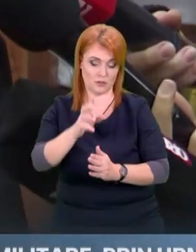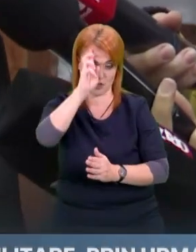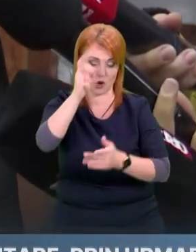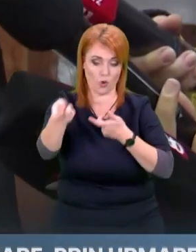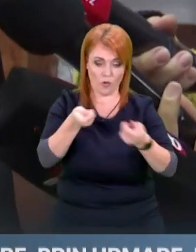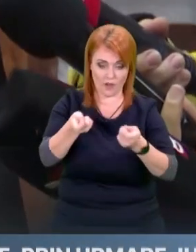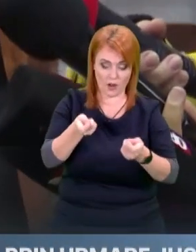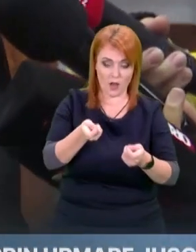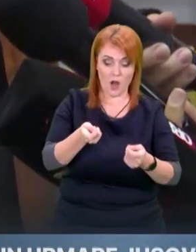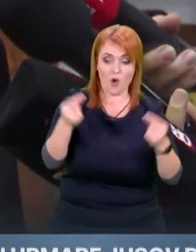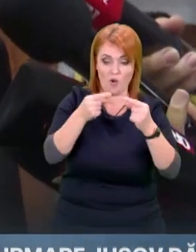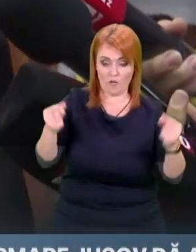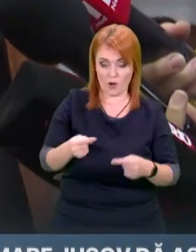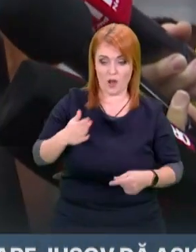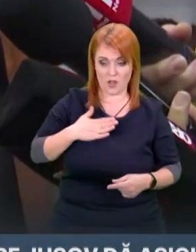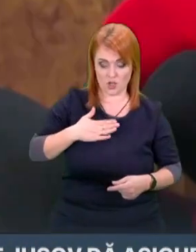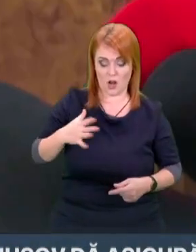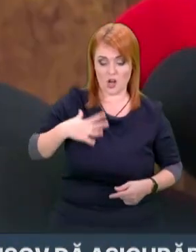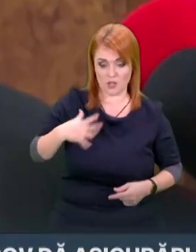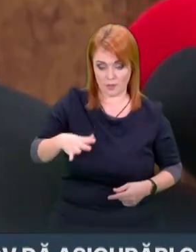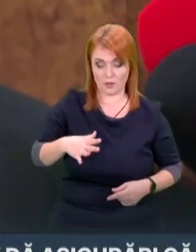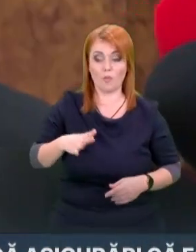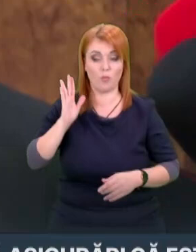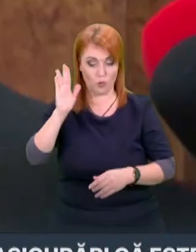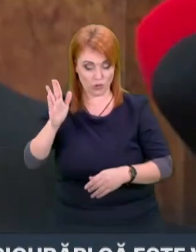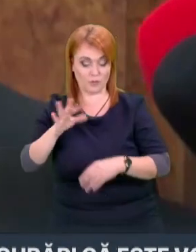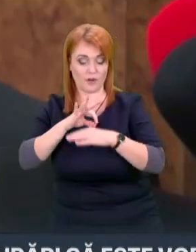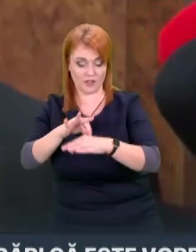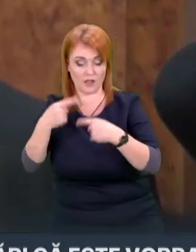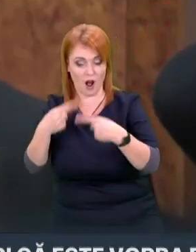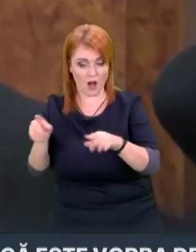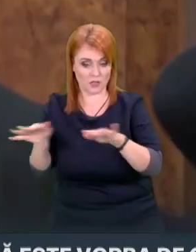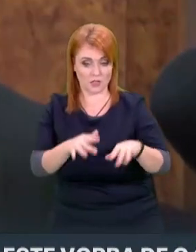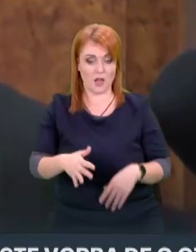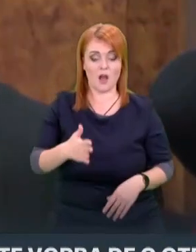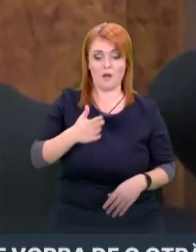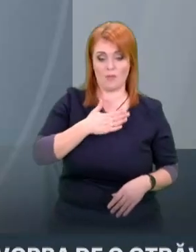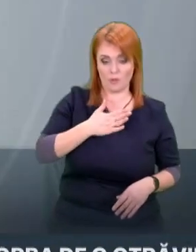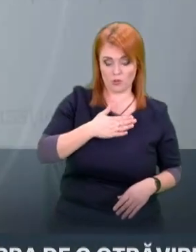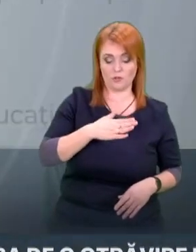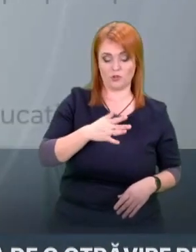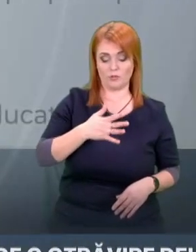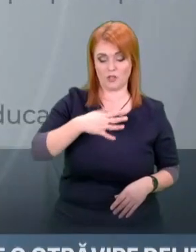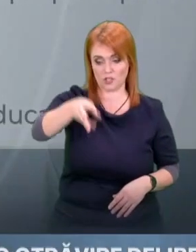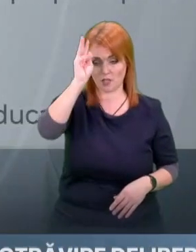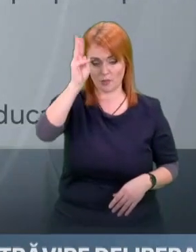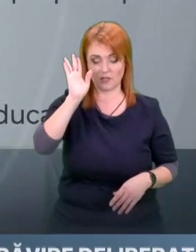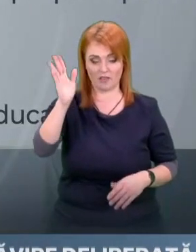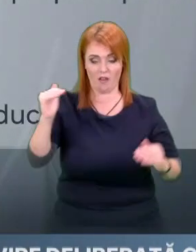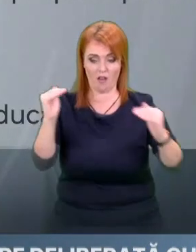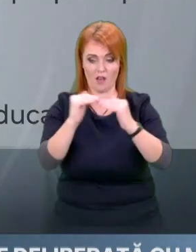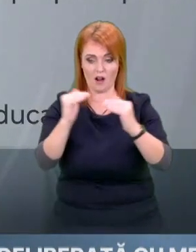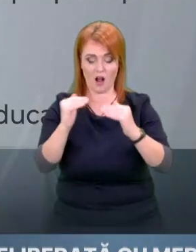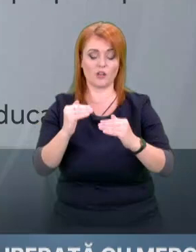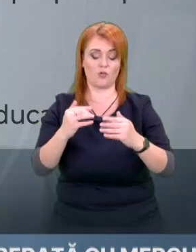conform așteptărilor noastre, s-ar putea să avem și alte acțiuni. Noi am cerut ca salariul mediu din educație să fie egal cu cel din economie. Ministerul Educației și Cercetării